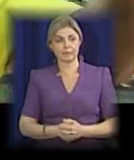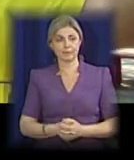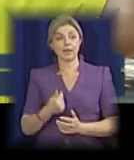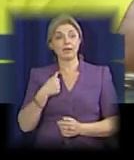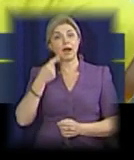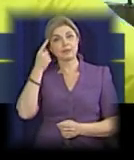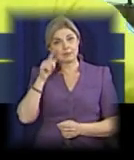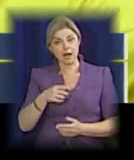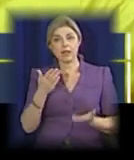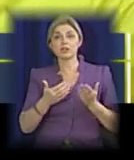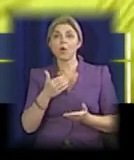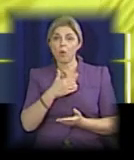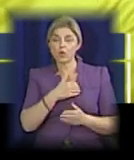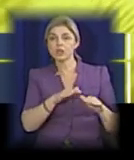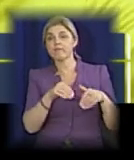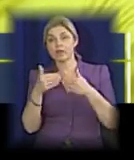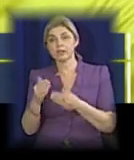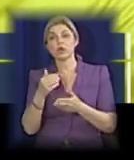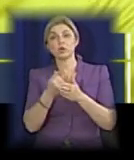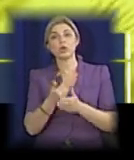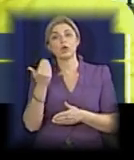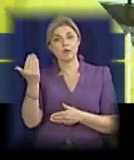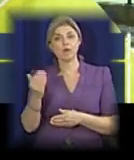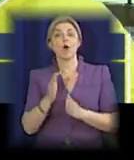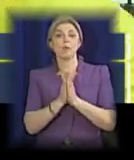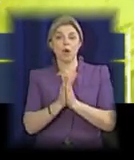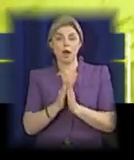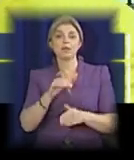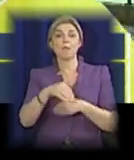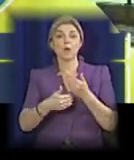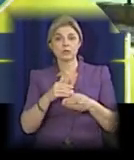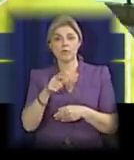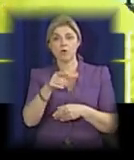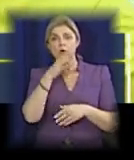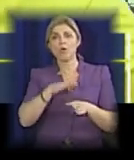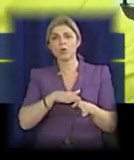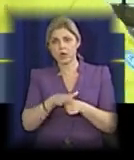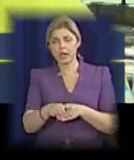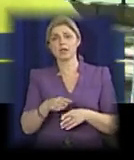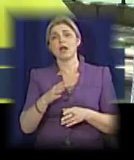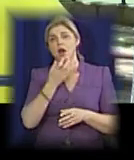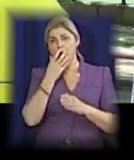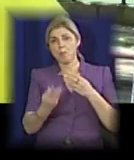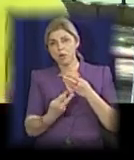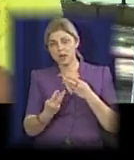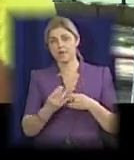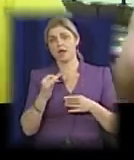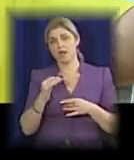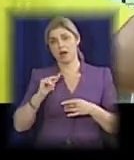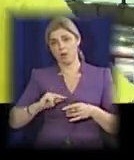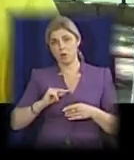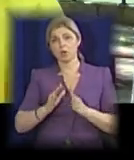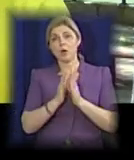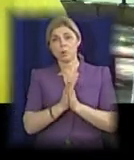Я знаю, якщо хочете, зверніться до нього з проханням, пройдіть до басейну. Він налитий, підігрівається, функціонує. Просіть його